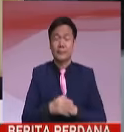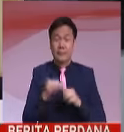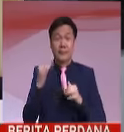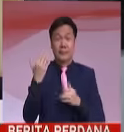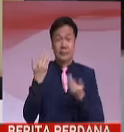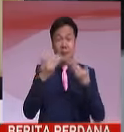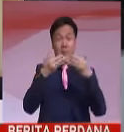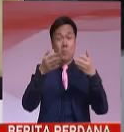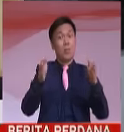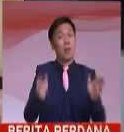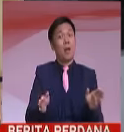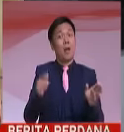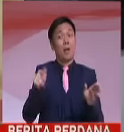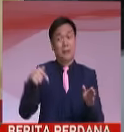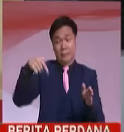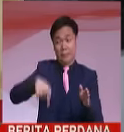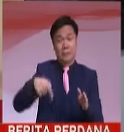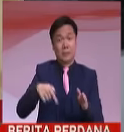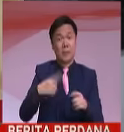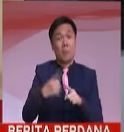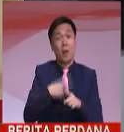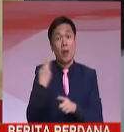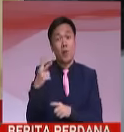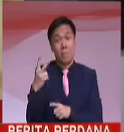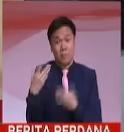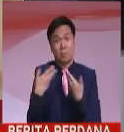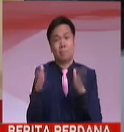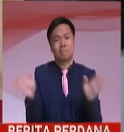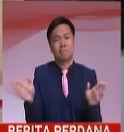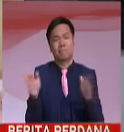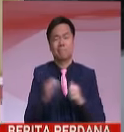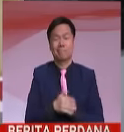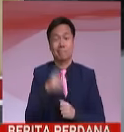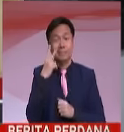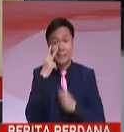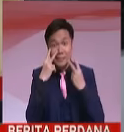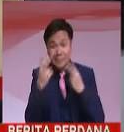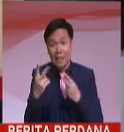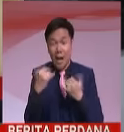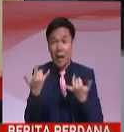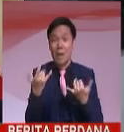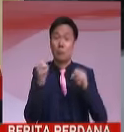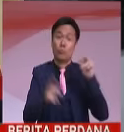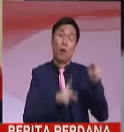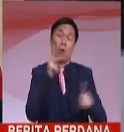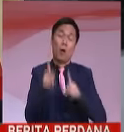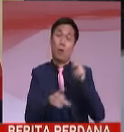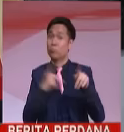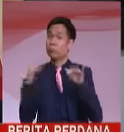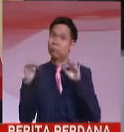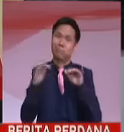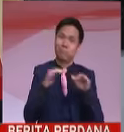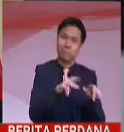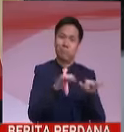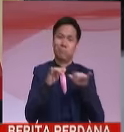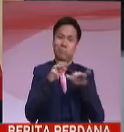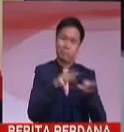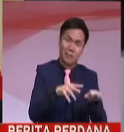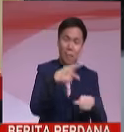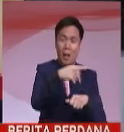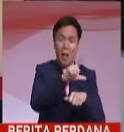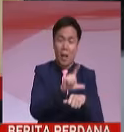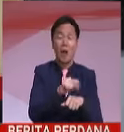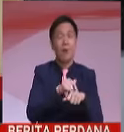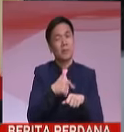pada Lawu Jung sauna itu brand 12 nih kita nampak ada mohon ada pergerakan pancung masuk ke lengkapi